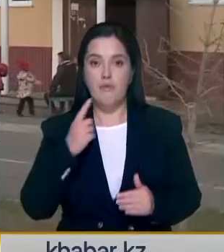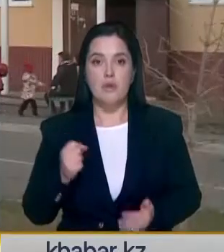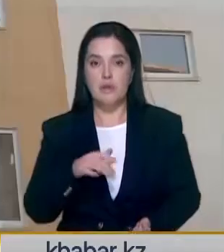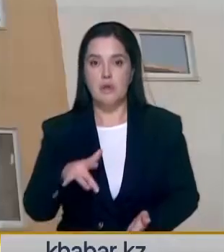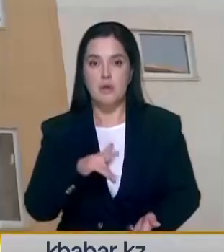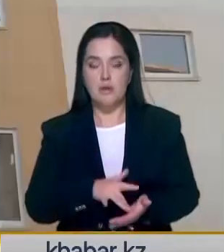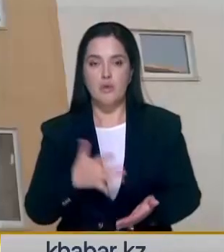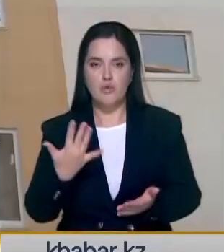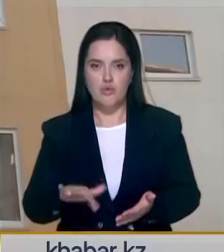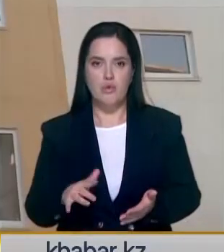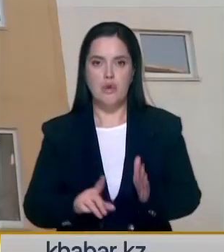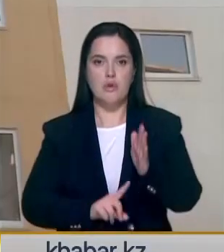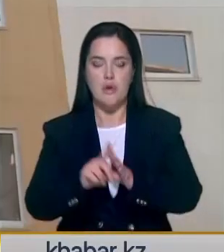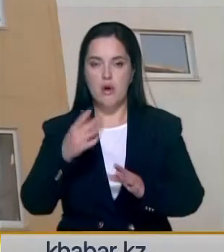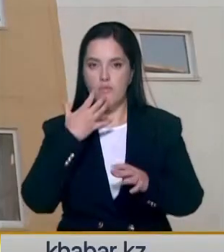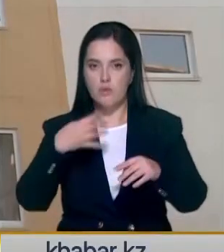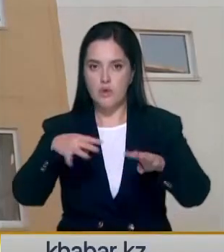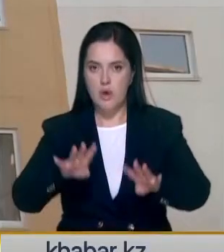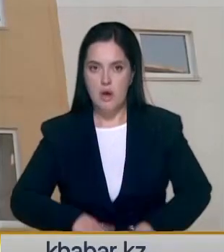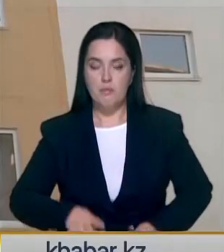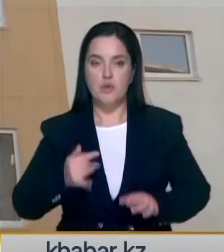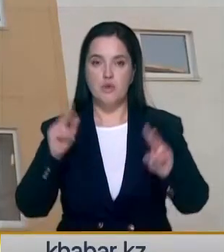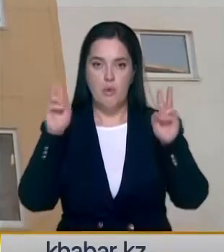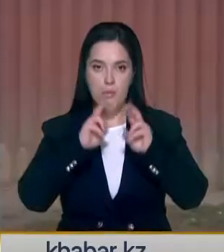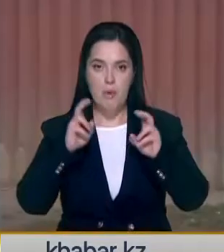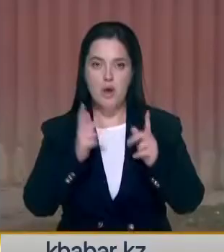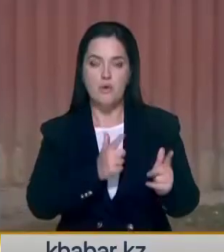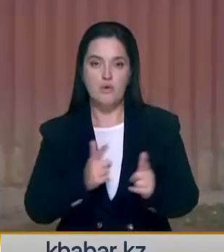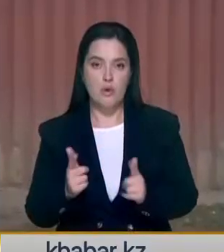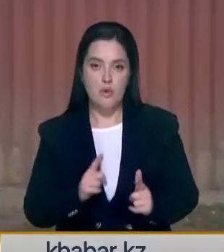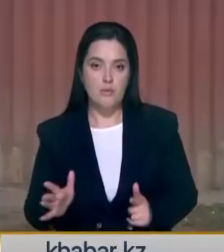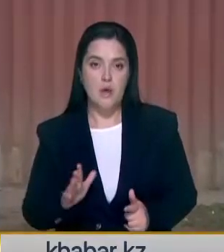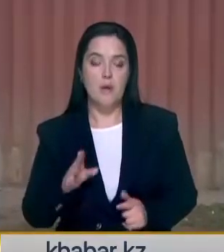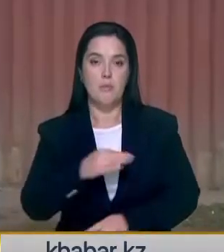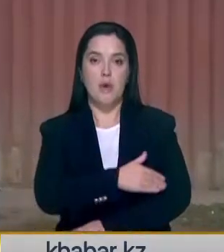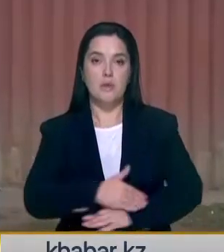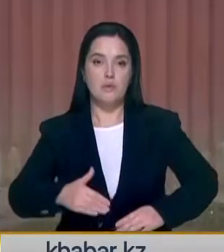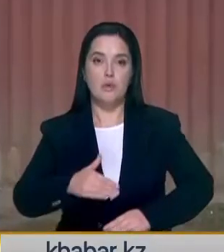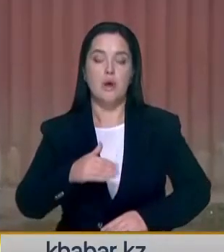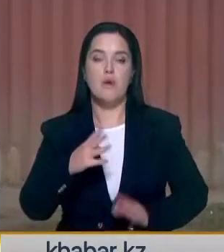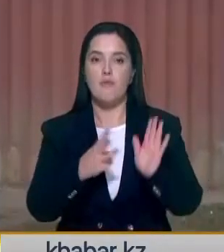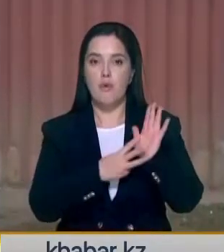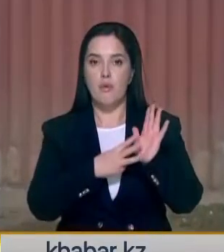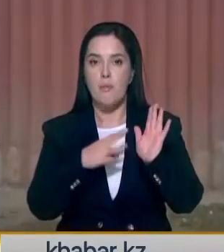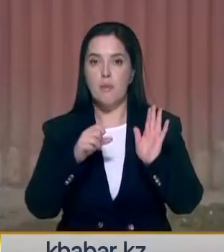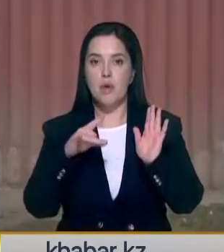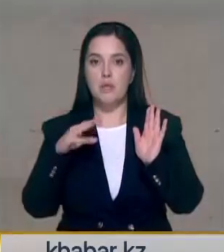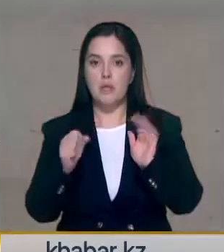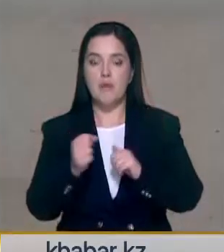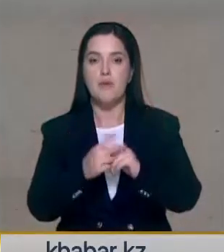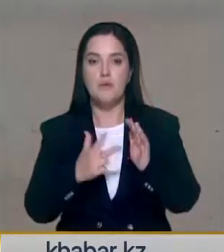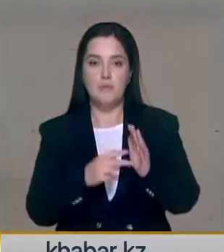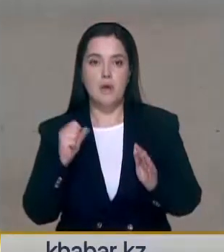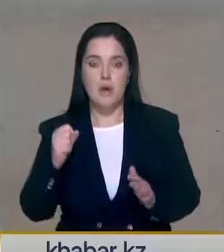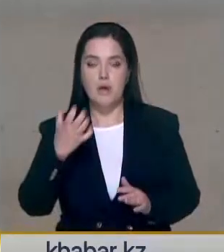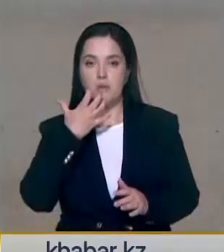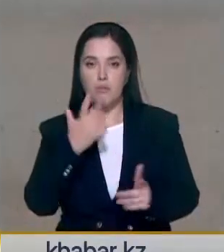военного городка отопление уже включили сегодня проверяют подачу объяснила пресс-секретарь Акима города по адресу улица 8 Марта и 18А